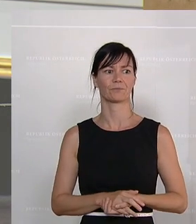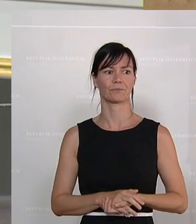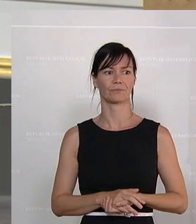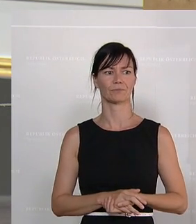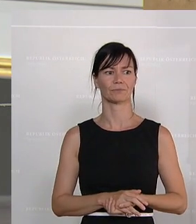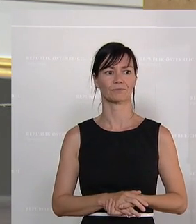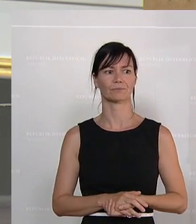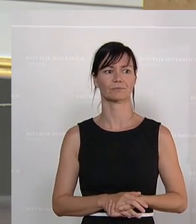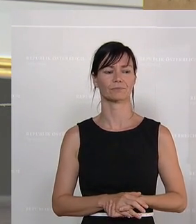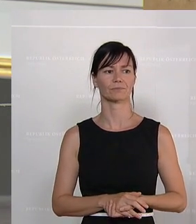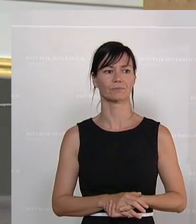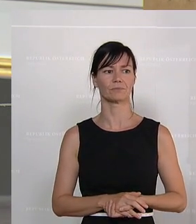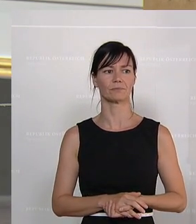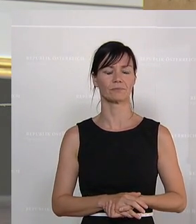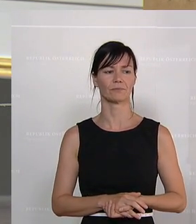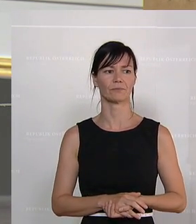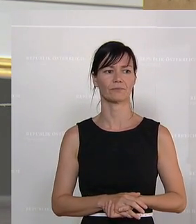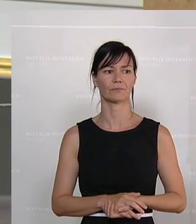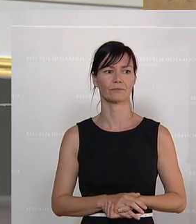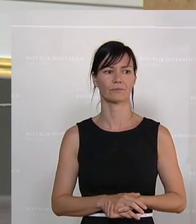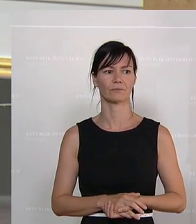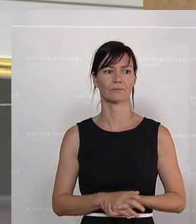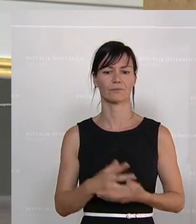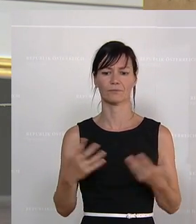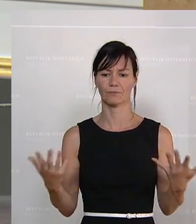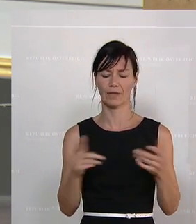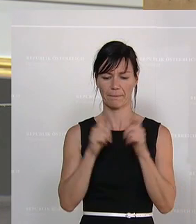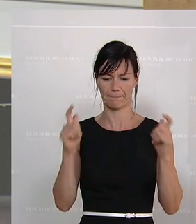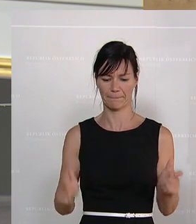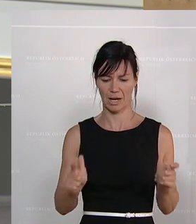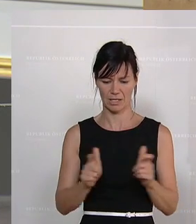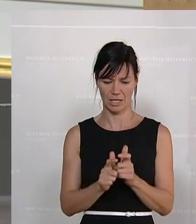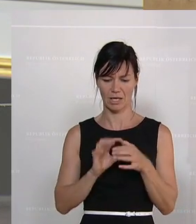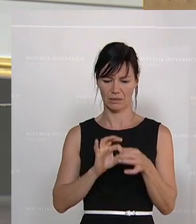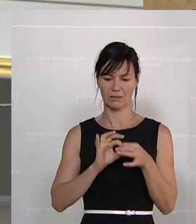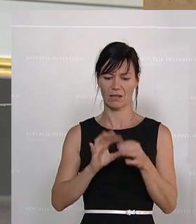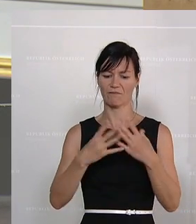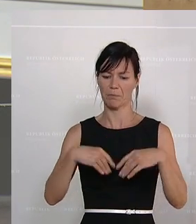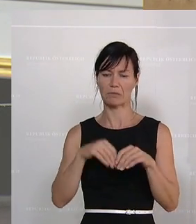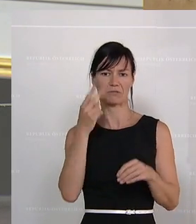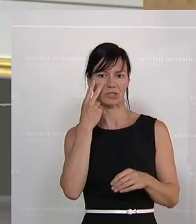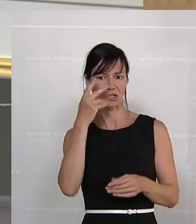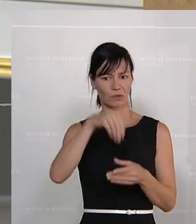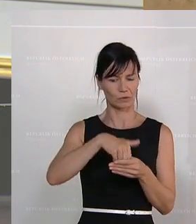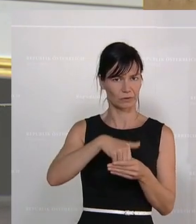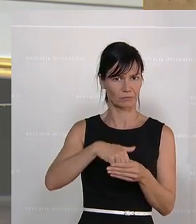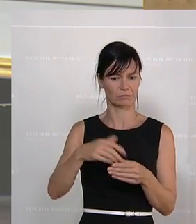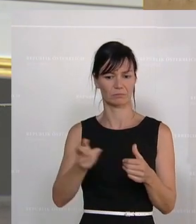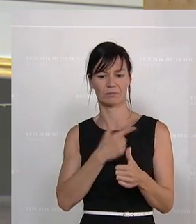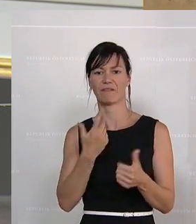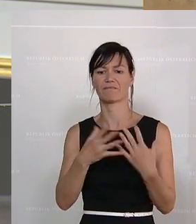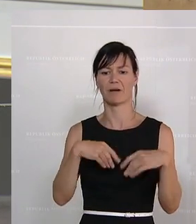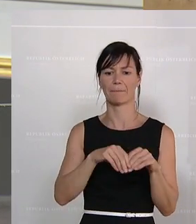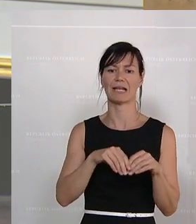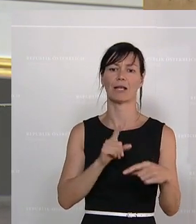wie schaut jetzt das paket für die familien konkret aus zum einen starten wir jetzt mit dem familienbonus